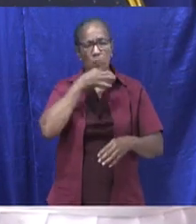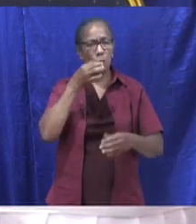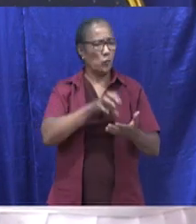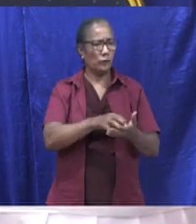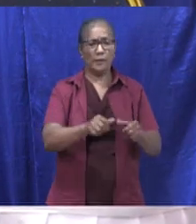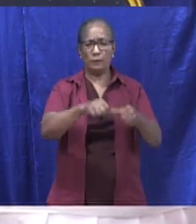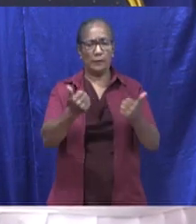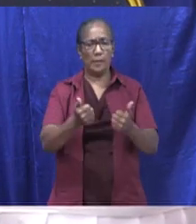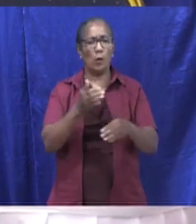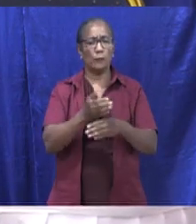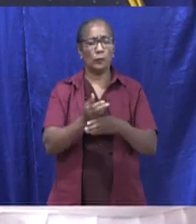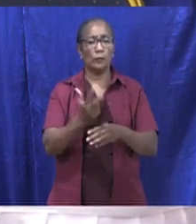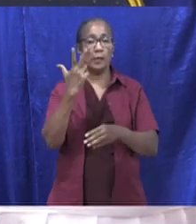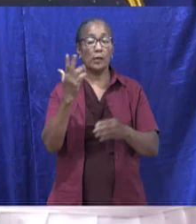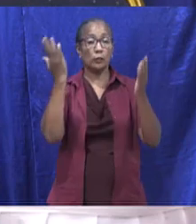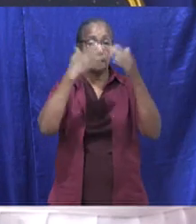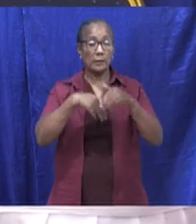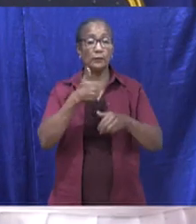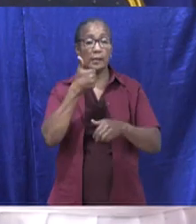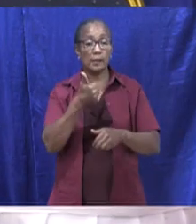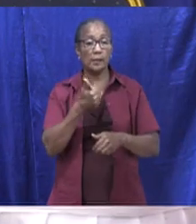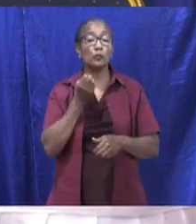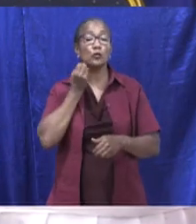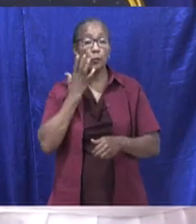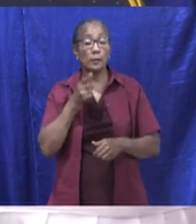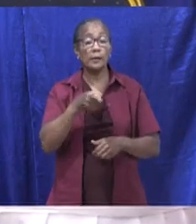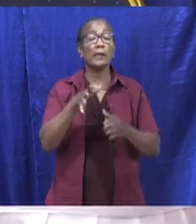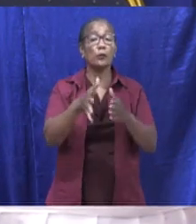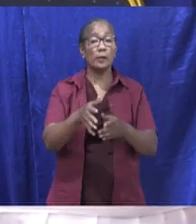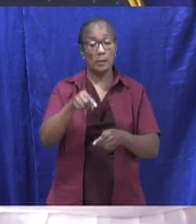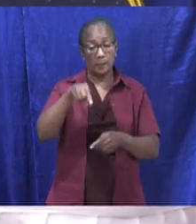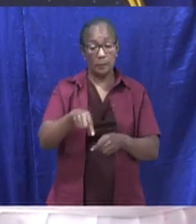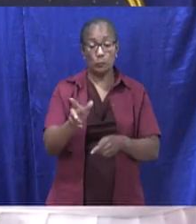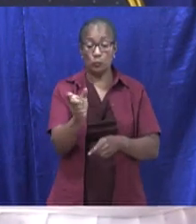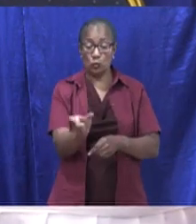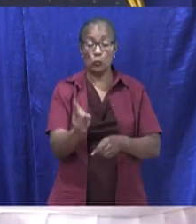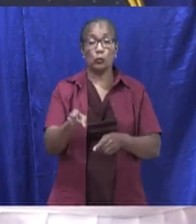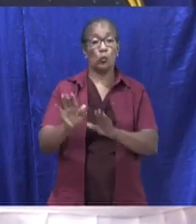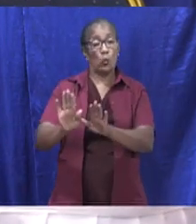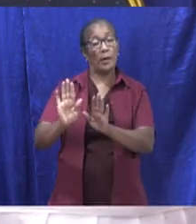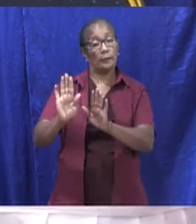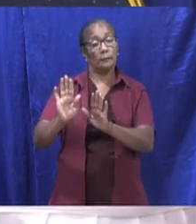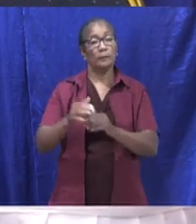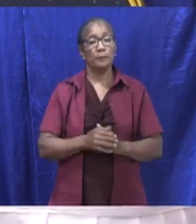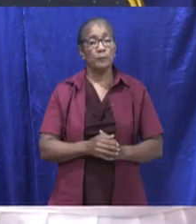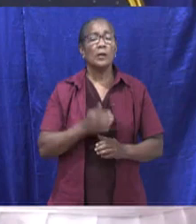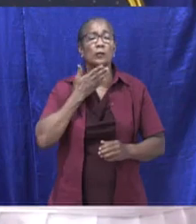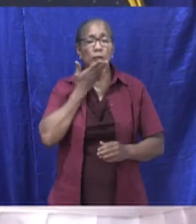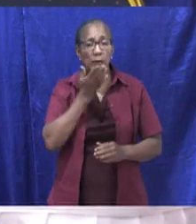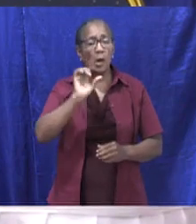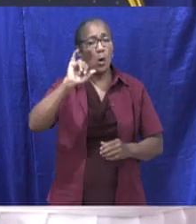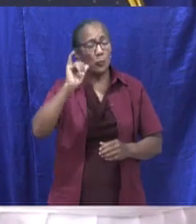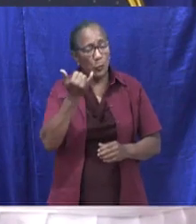te geven om dus tussen 8 uur 's avonds en 6 uur 's morgens daar te zijn. Die persoon moet dan op wacht staan, daar. Oké, dus ik vraag nog